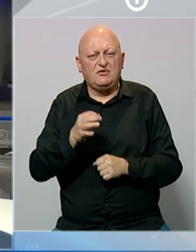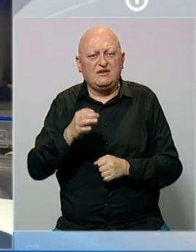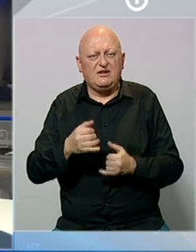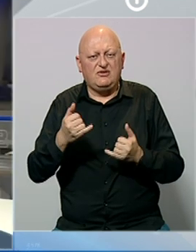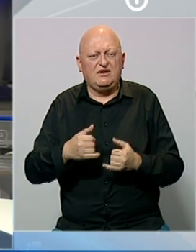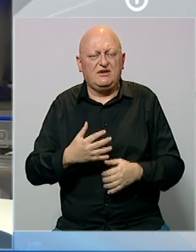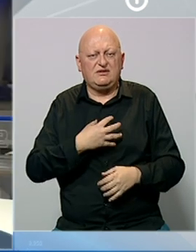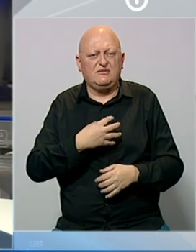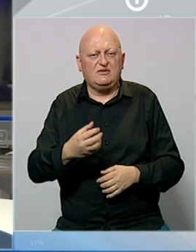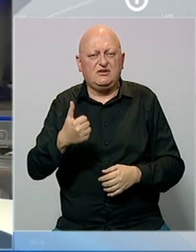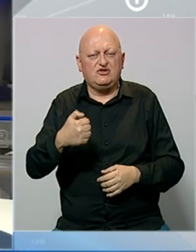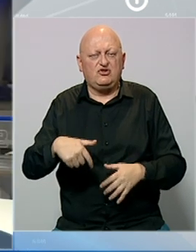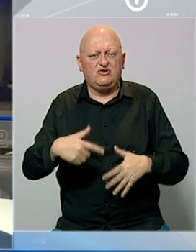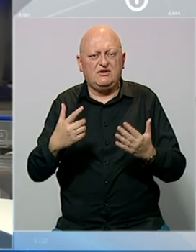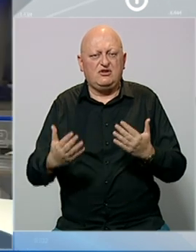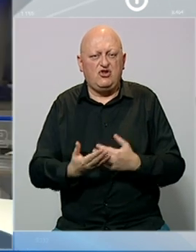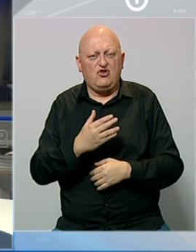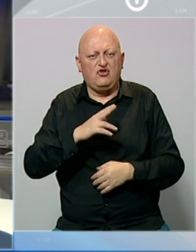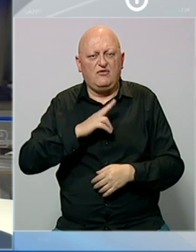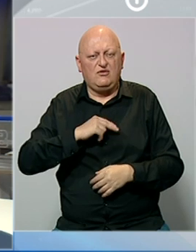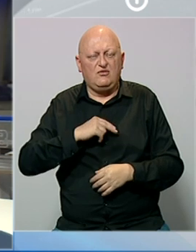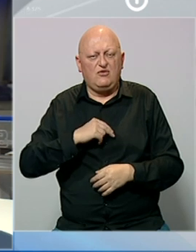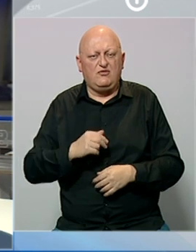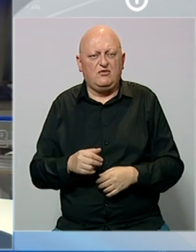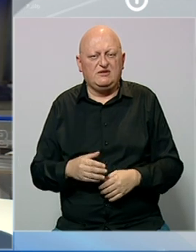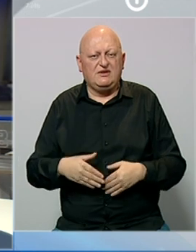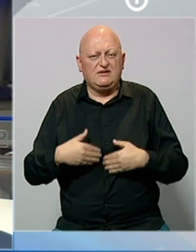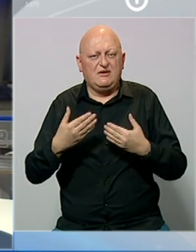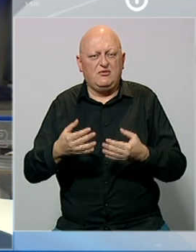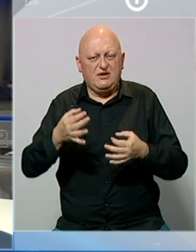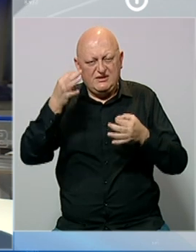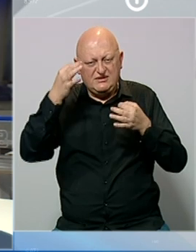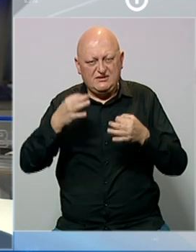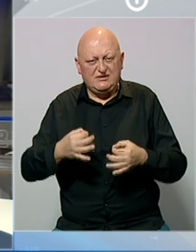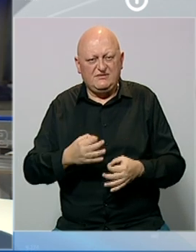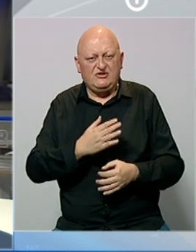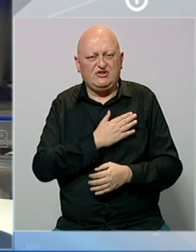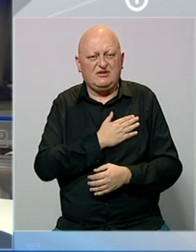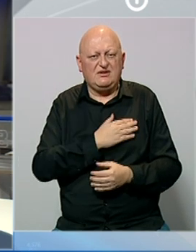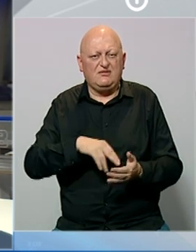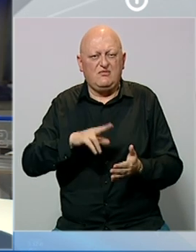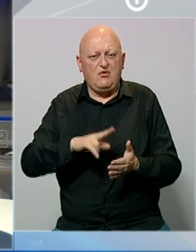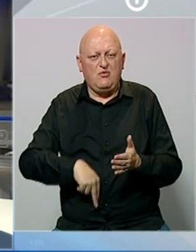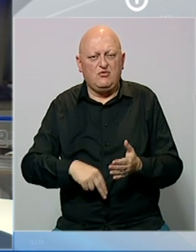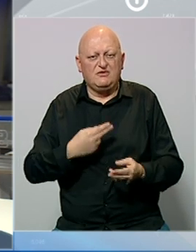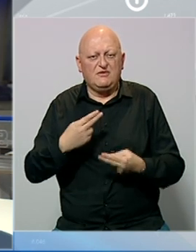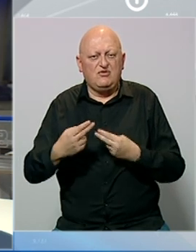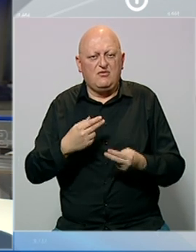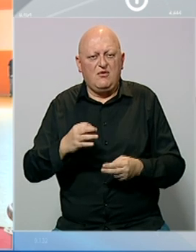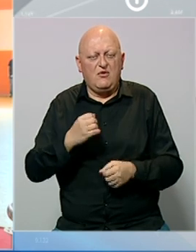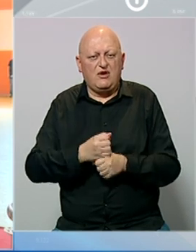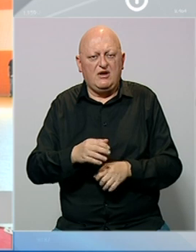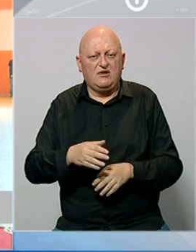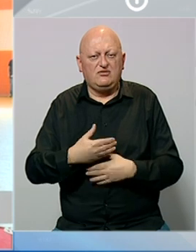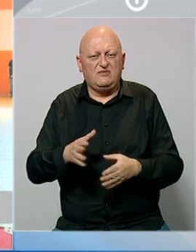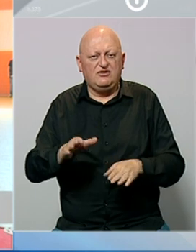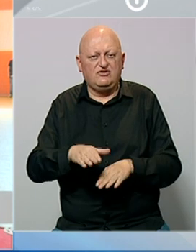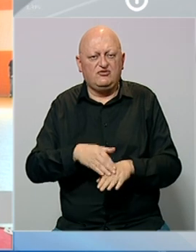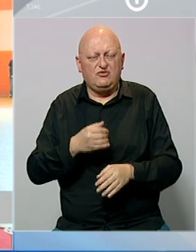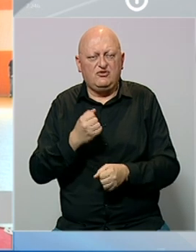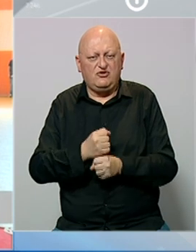Zeničko-dobojski kanton je od danas bogatiji za 107 novih policajaca. Polaganjem svečane prisege i potpisivanjem ugovora o